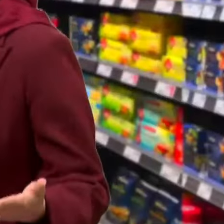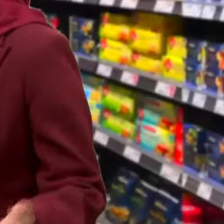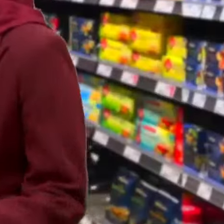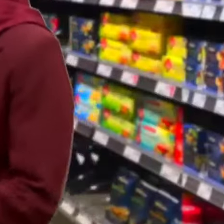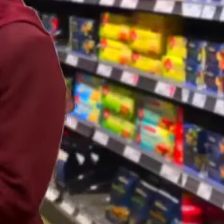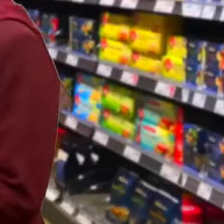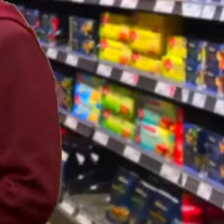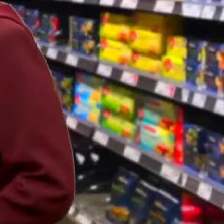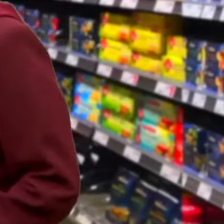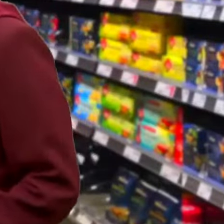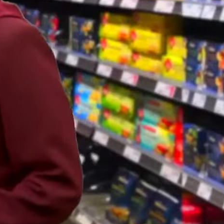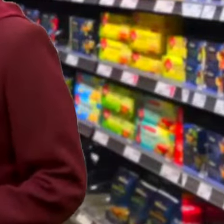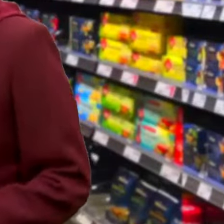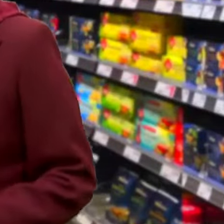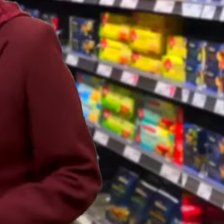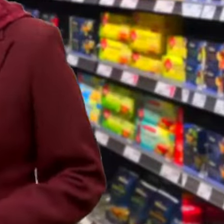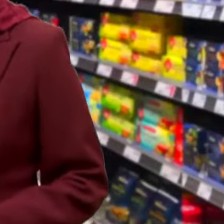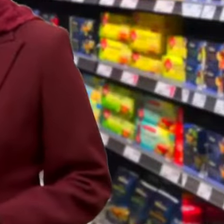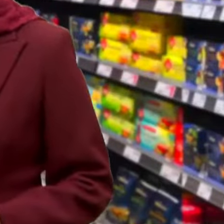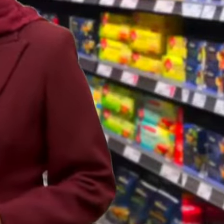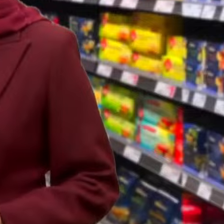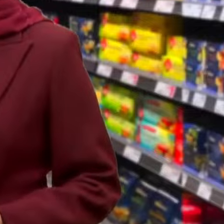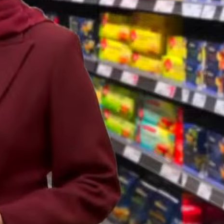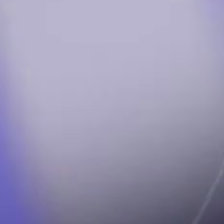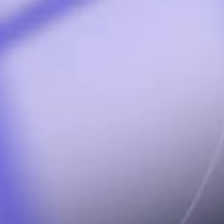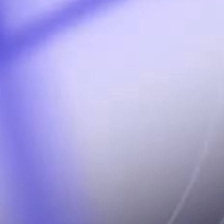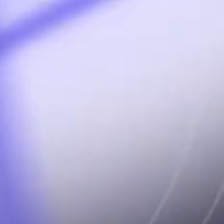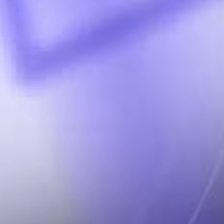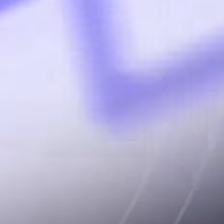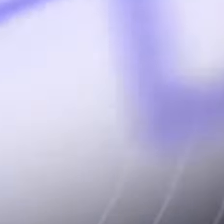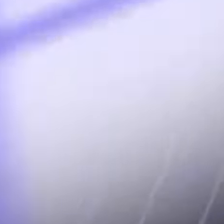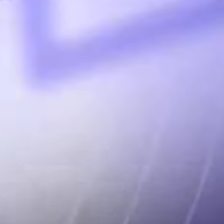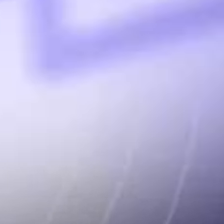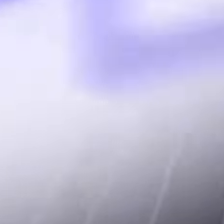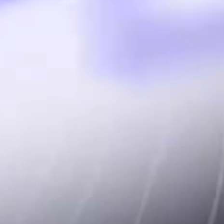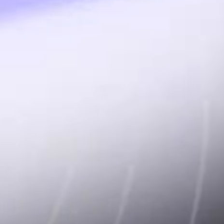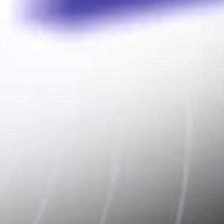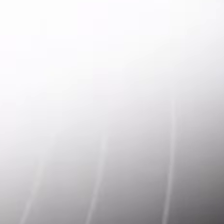Macam-macam ada. Ramah itu berkat.